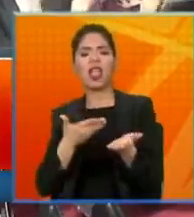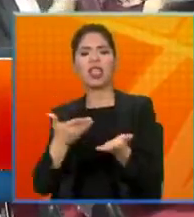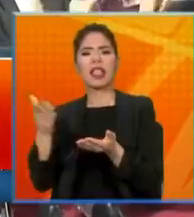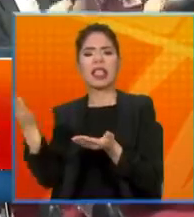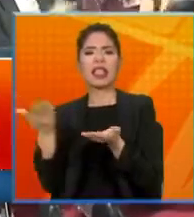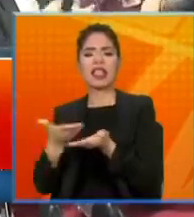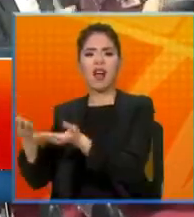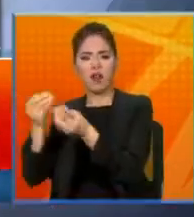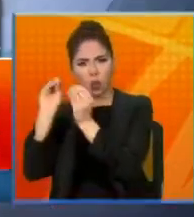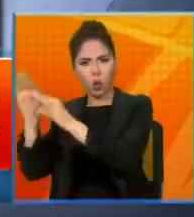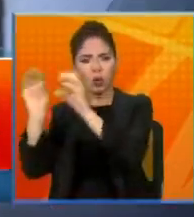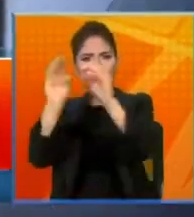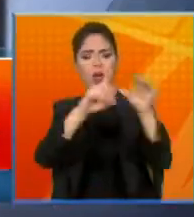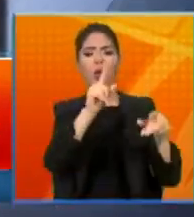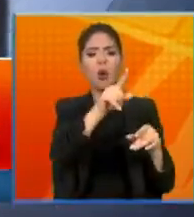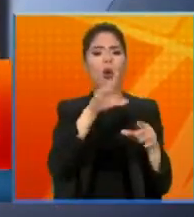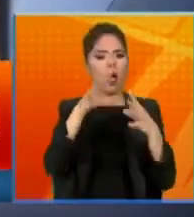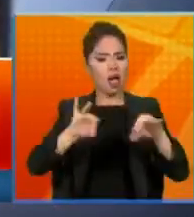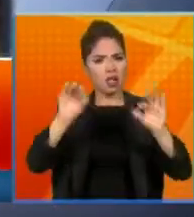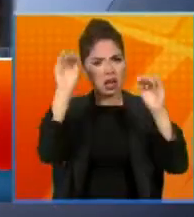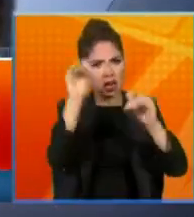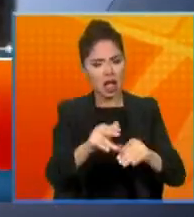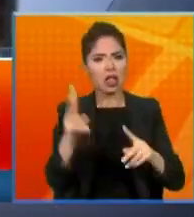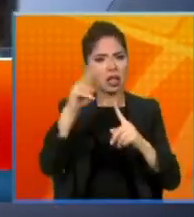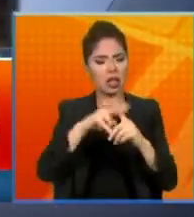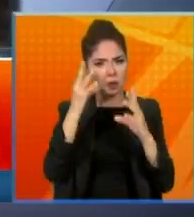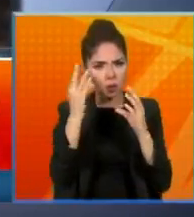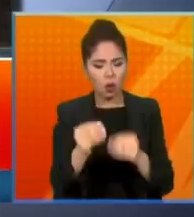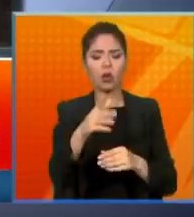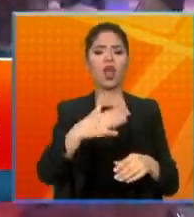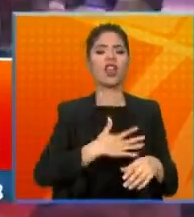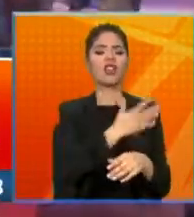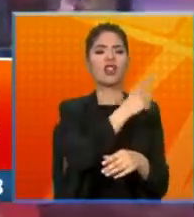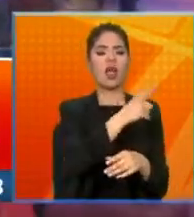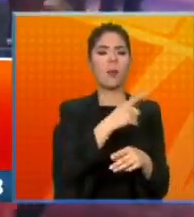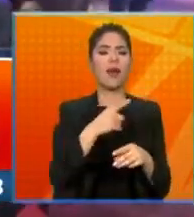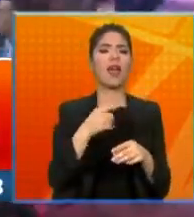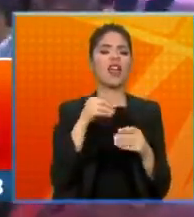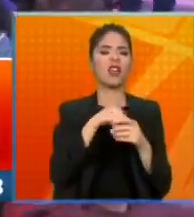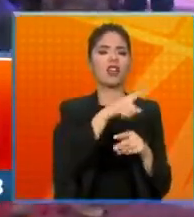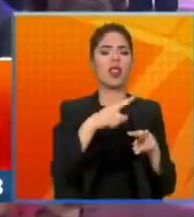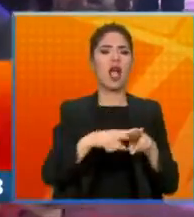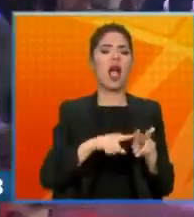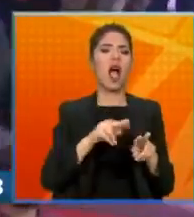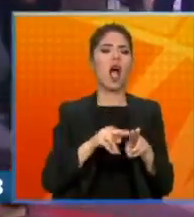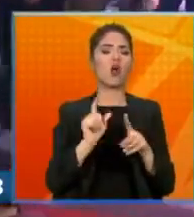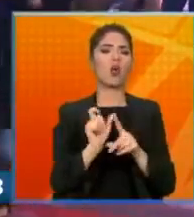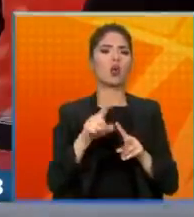Partilerin temsilcileri de o salonda hazır bulundu. CHP'yi Aykut Erdoğdu temsil etti.